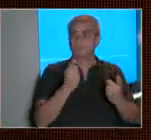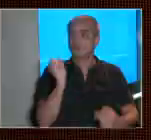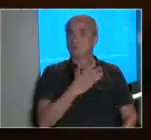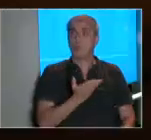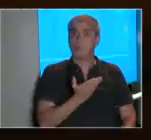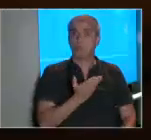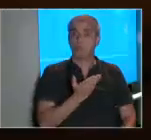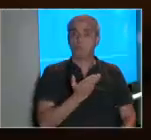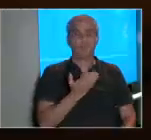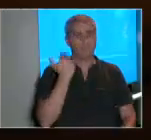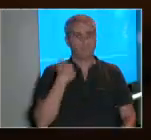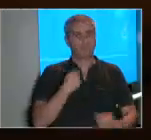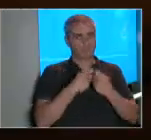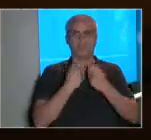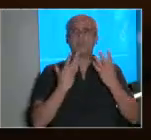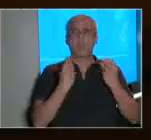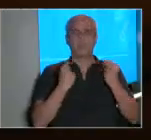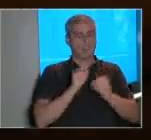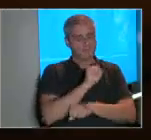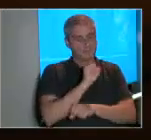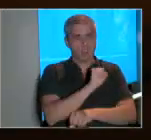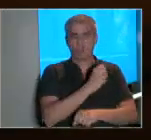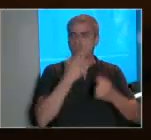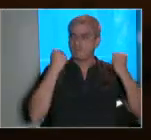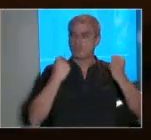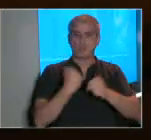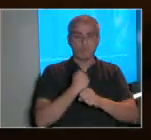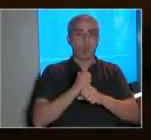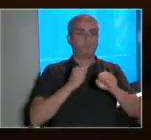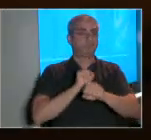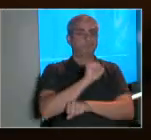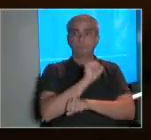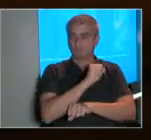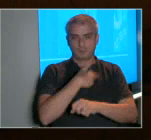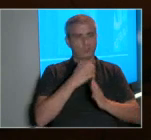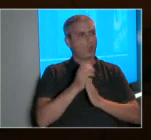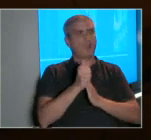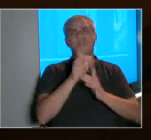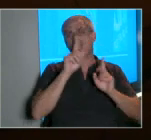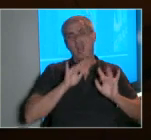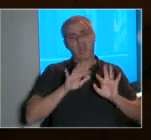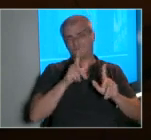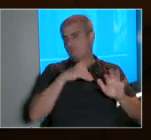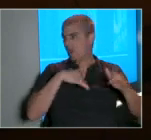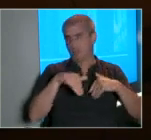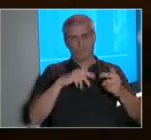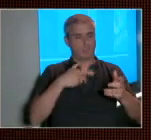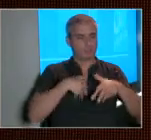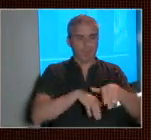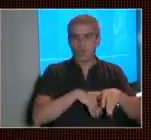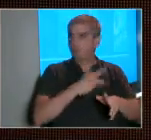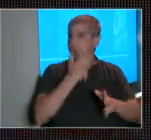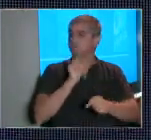באו. מאז אני ארגנתי הרבה מאוד מחאות, הפגנות, פעולות, עצומות. הובלתי אלפים לרחובות,